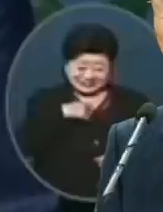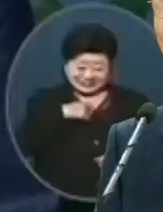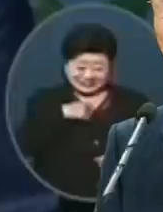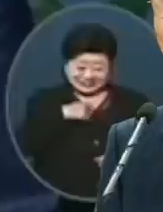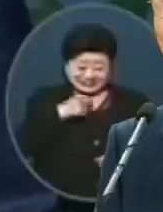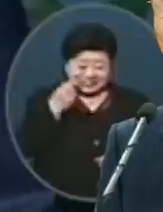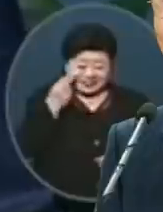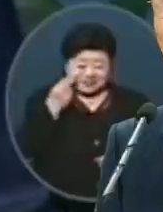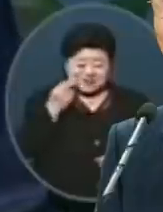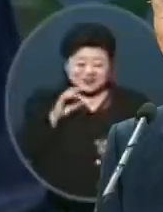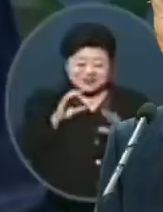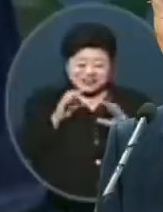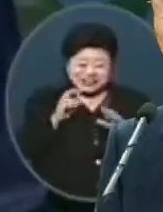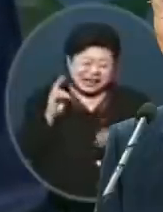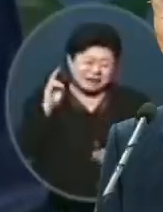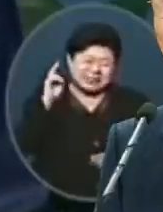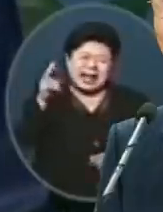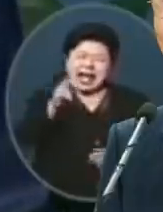미국 가서 그 잘라라.